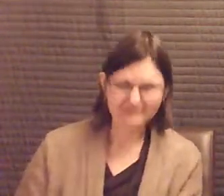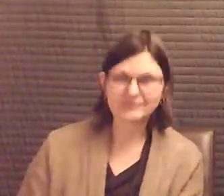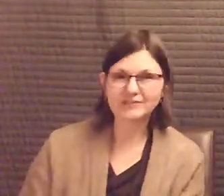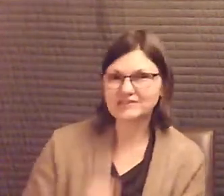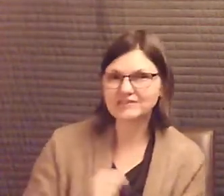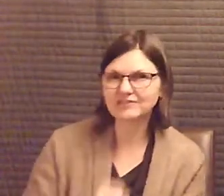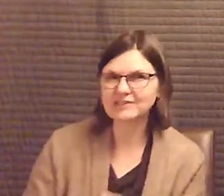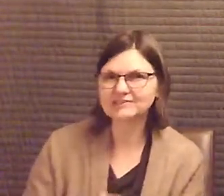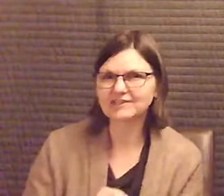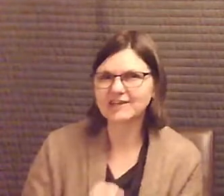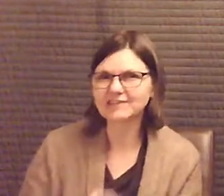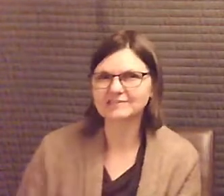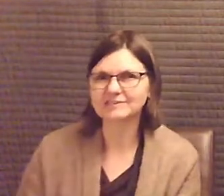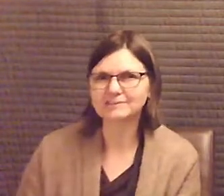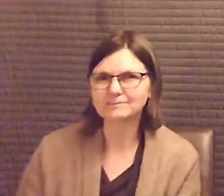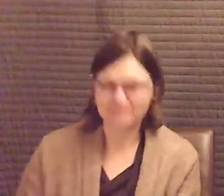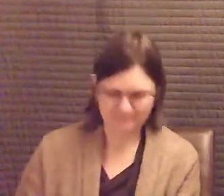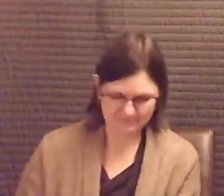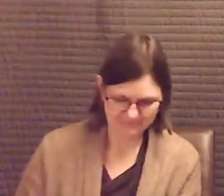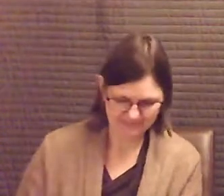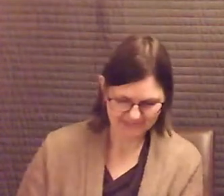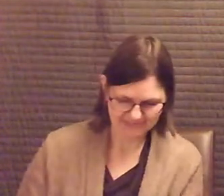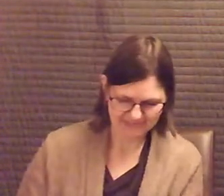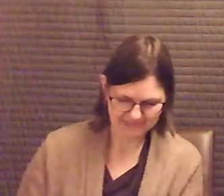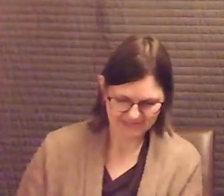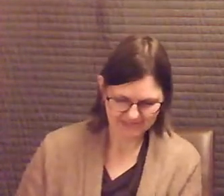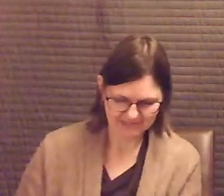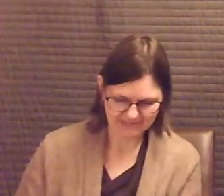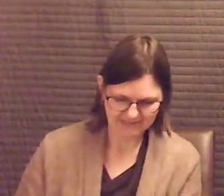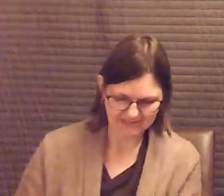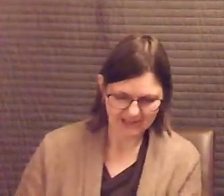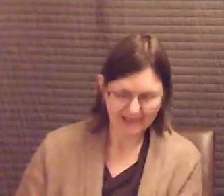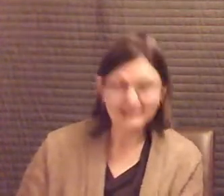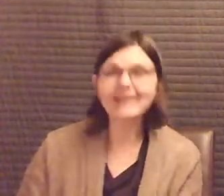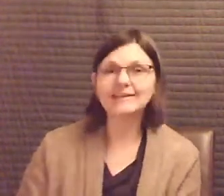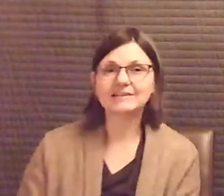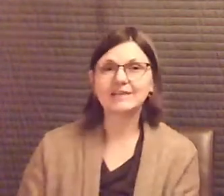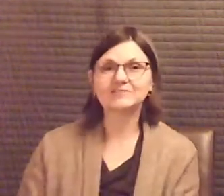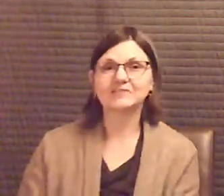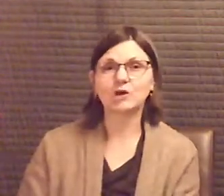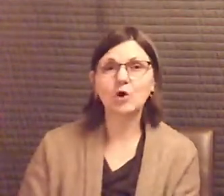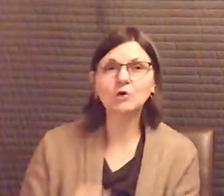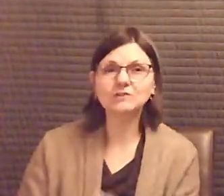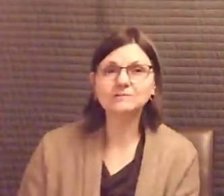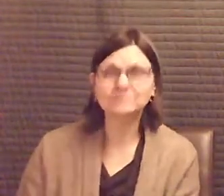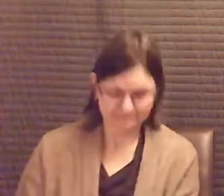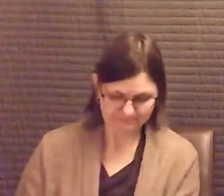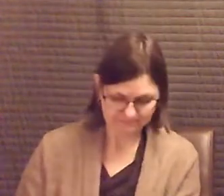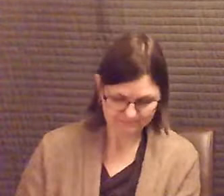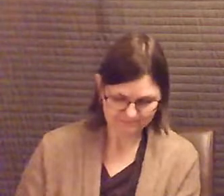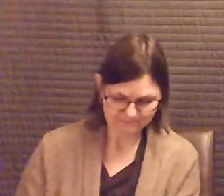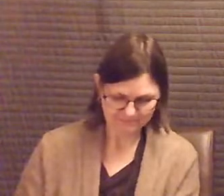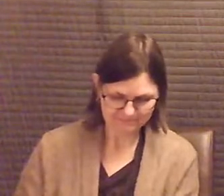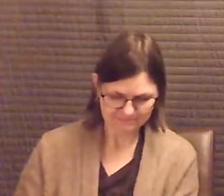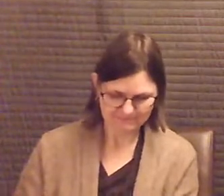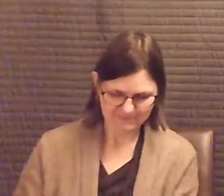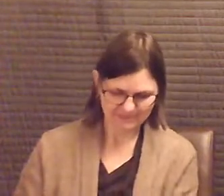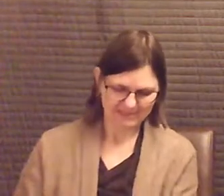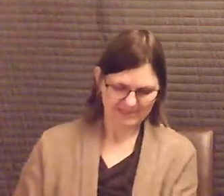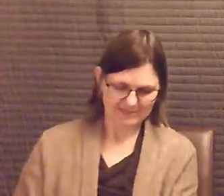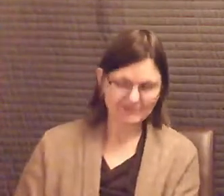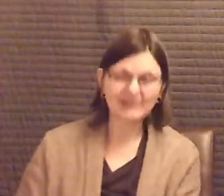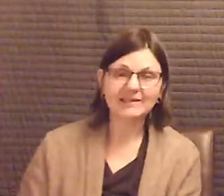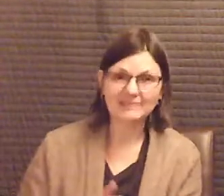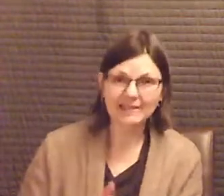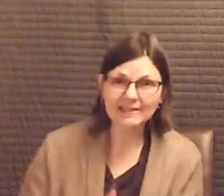en 26 de krachtigste omliggende landen doosje alleen in de landstreek grootste ja dat is